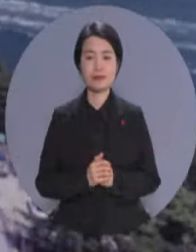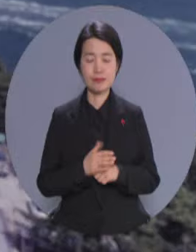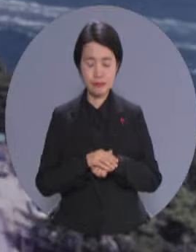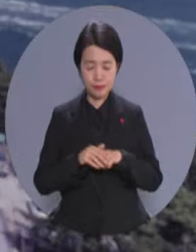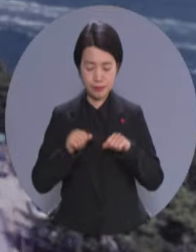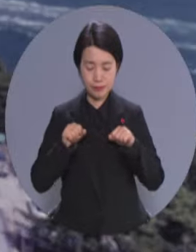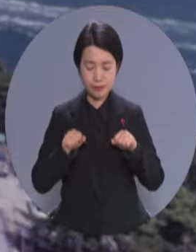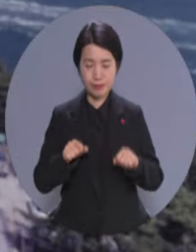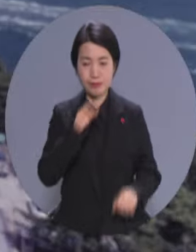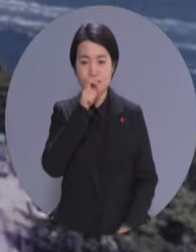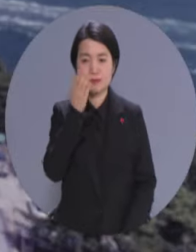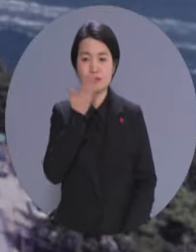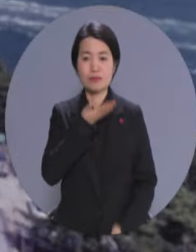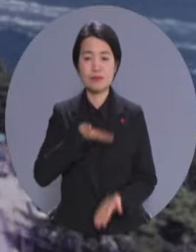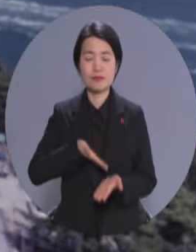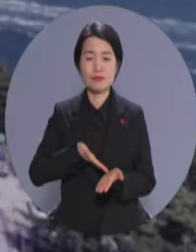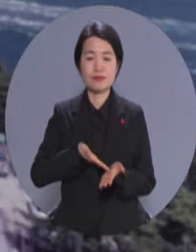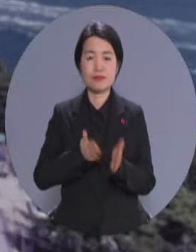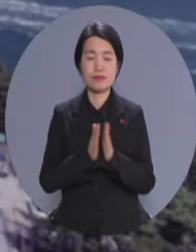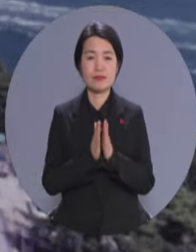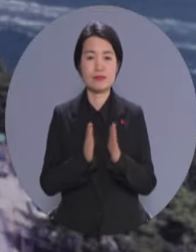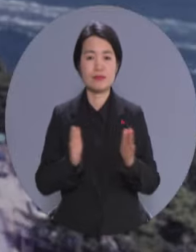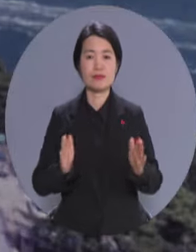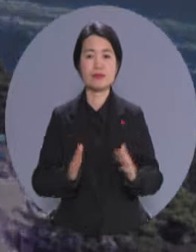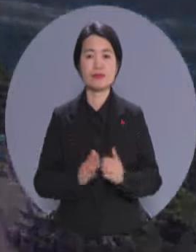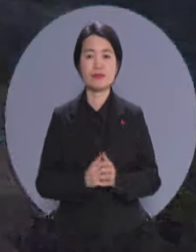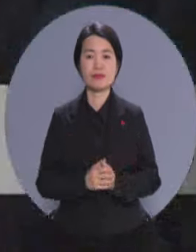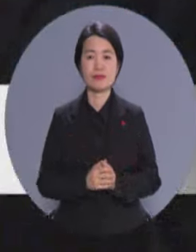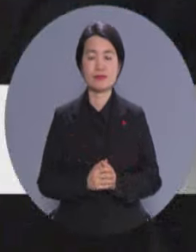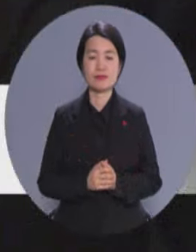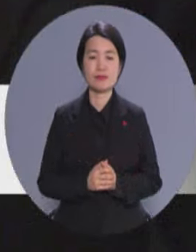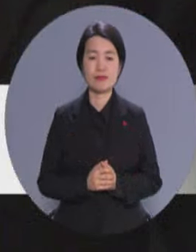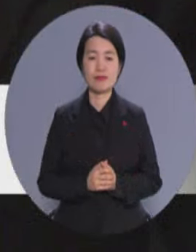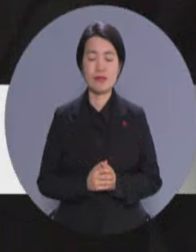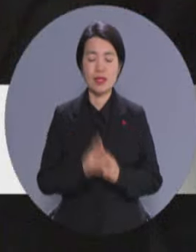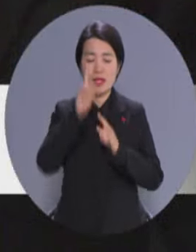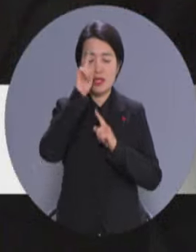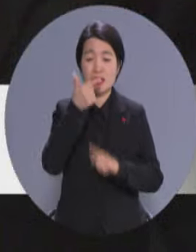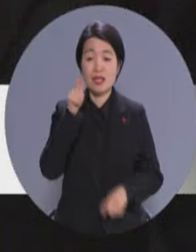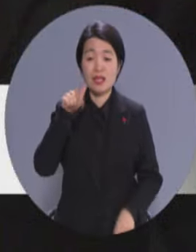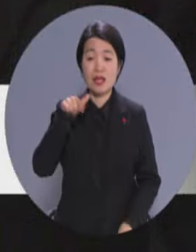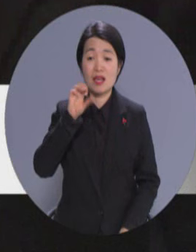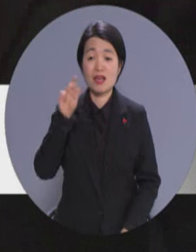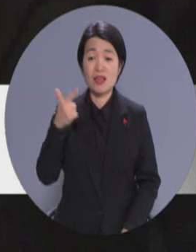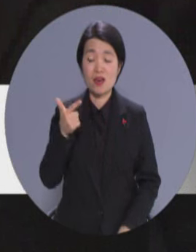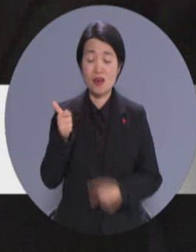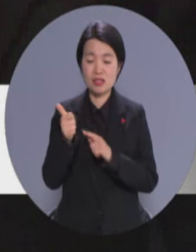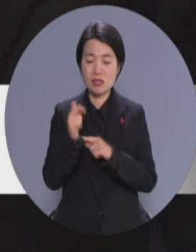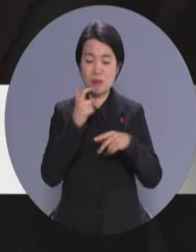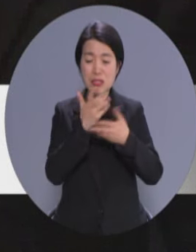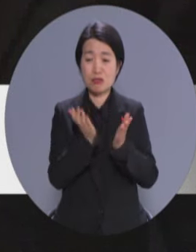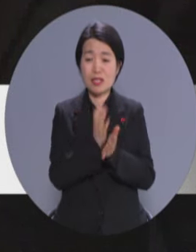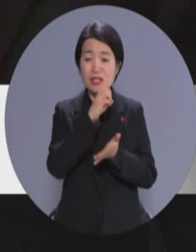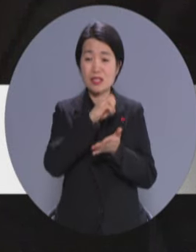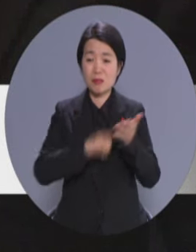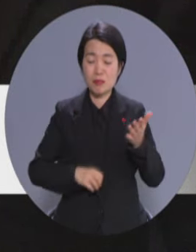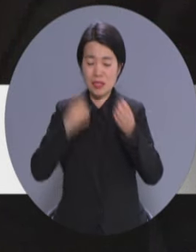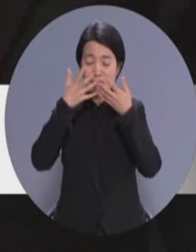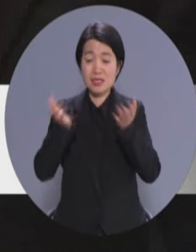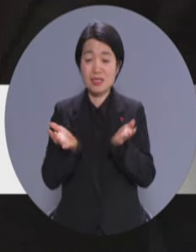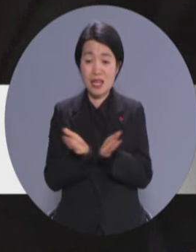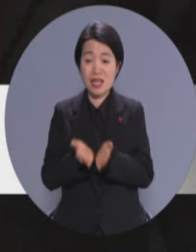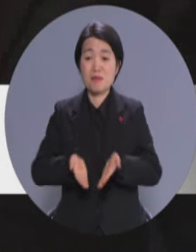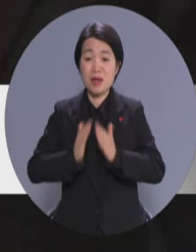여러분 안녕하십니까. 여수 MBC 뉴스데스크입니다. 이낙연 전 민주당 대표가 탈당 선언과 함께 신당